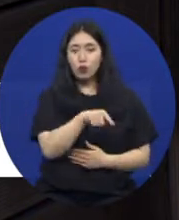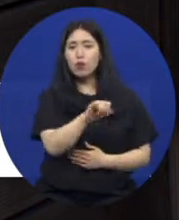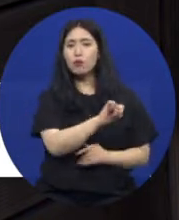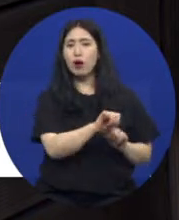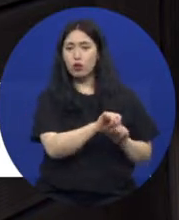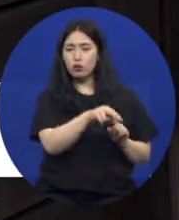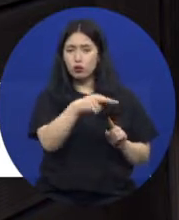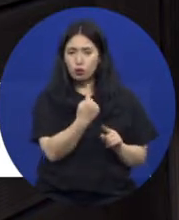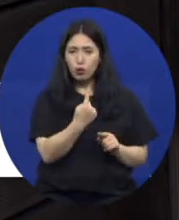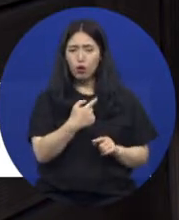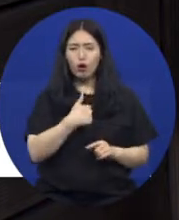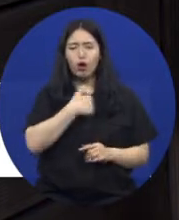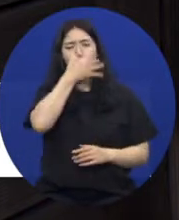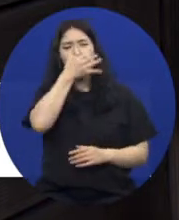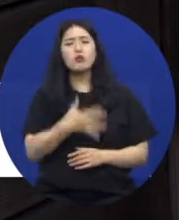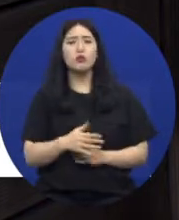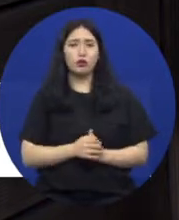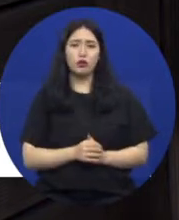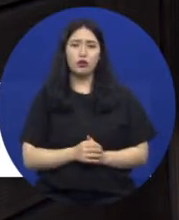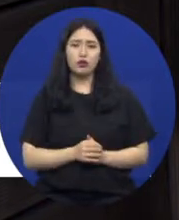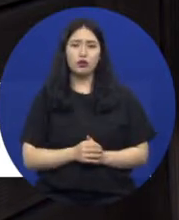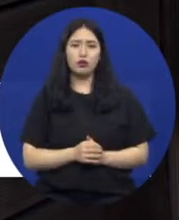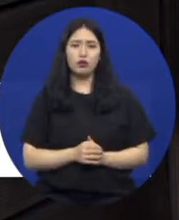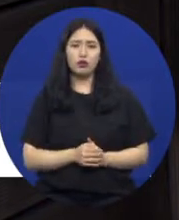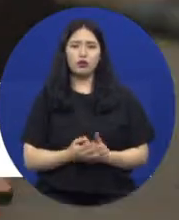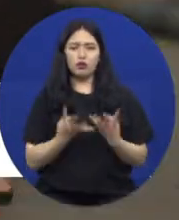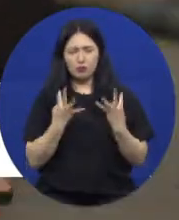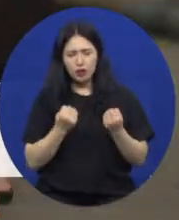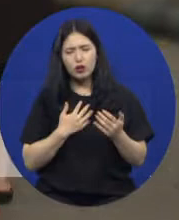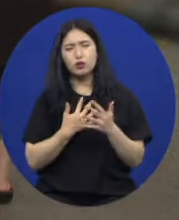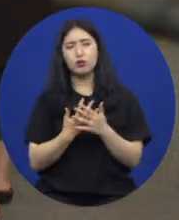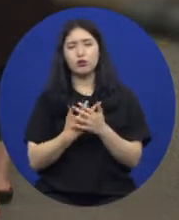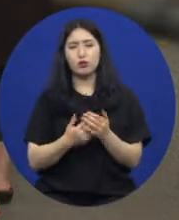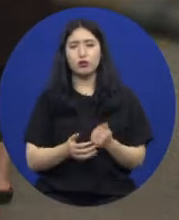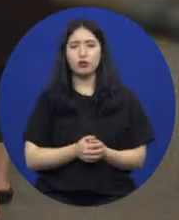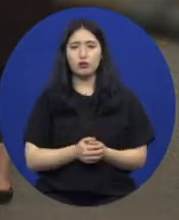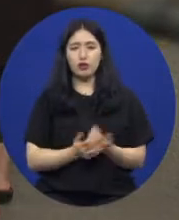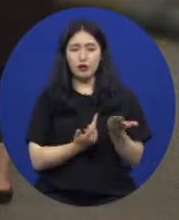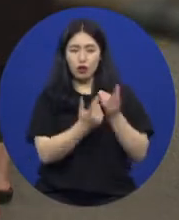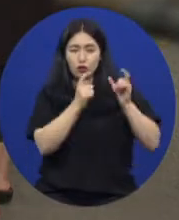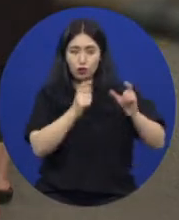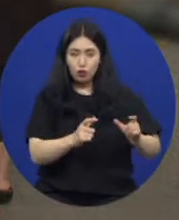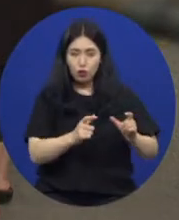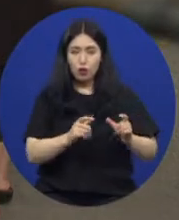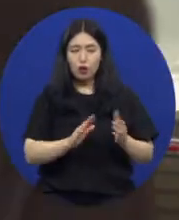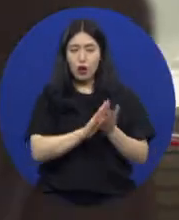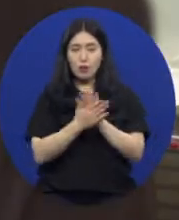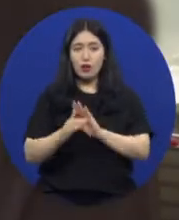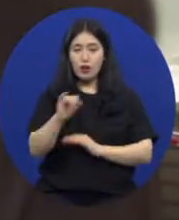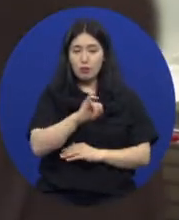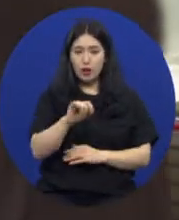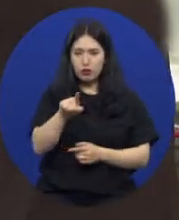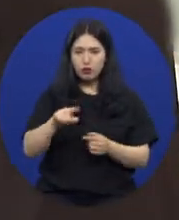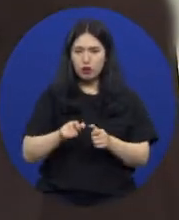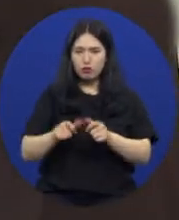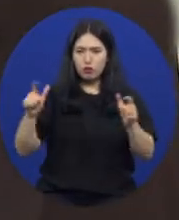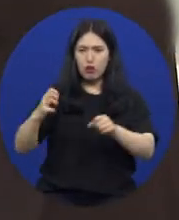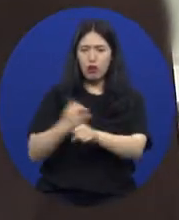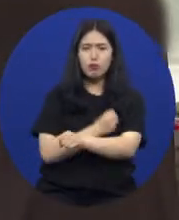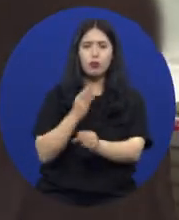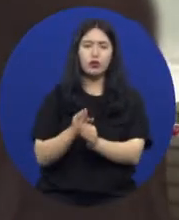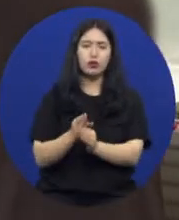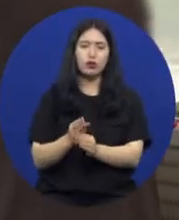바이러스도 감당하기 힘들잖아요. 네, 많이 불안해요. 제주에서도 변이 바이러스에 의한 확산이 빠르게 늘고